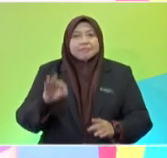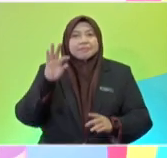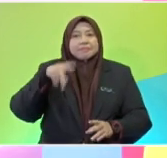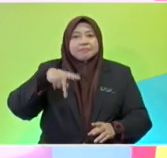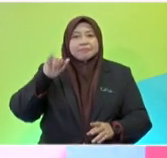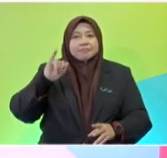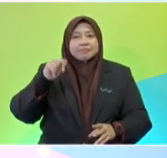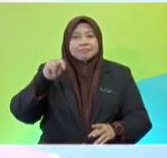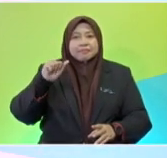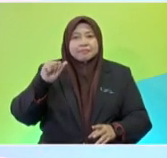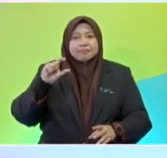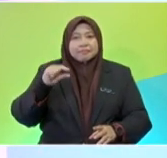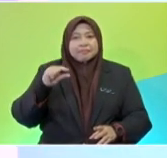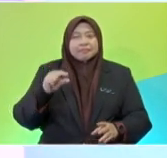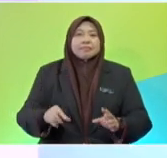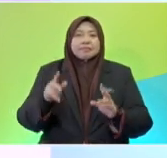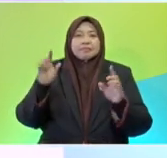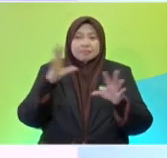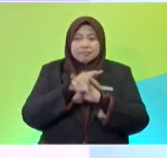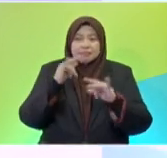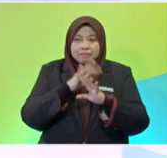anak murid yang terakhir